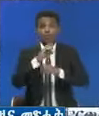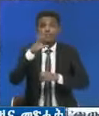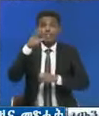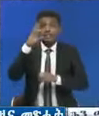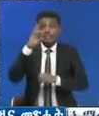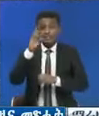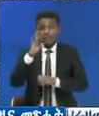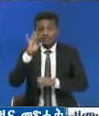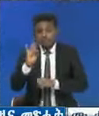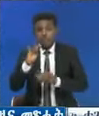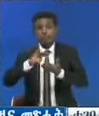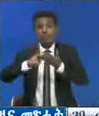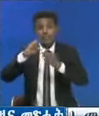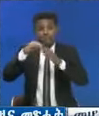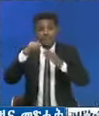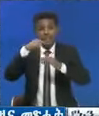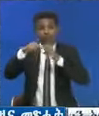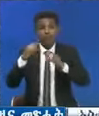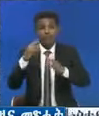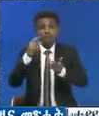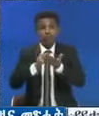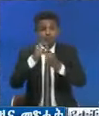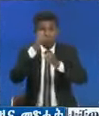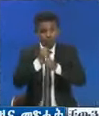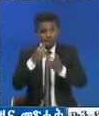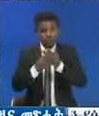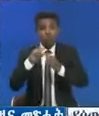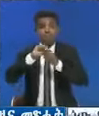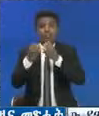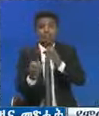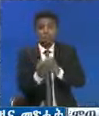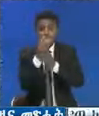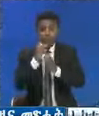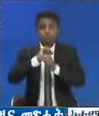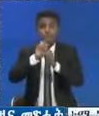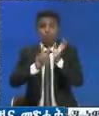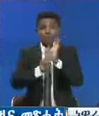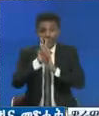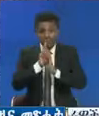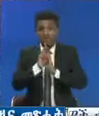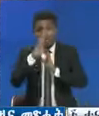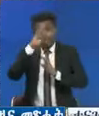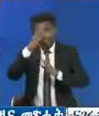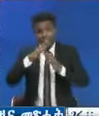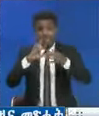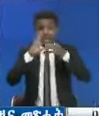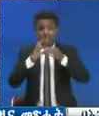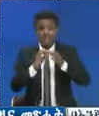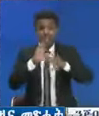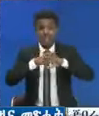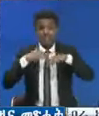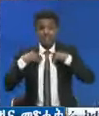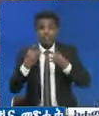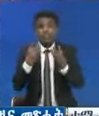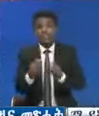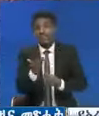ሚሊዮን ብር አካባቢ ነው የተያዘው። በከተማዋ እየተሰሩ ያሉ መሰረተ ልማቶች ከኮሮና ቫይረስ መከሰት ጋር በተያያዘ የመዘግየት ችግር ማጋጠሙን ያስታወሱት ስራ